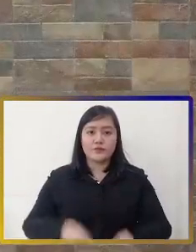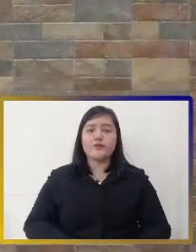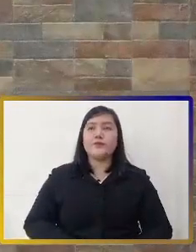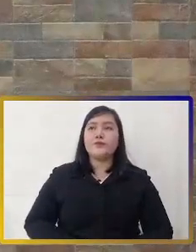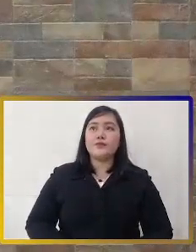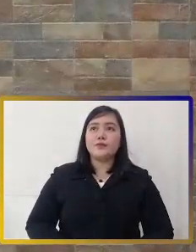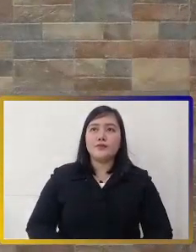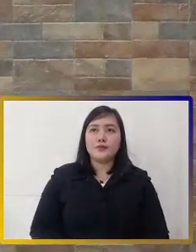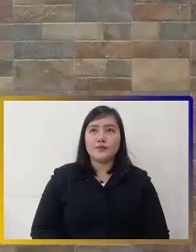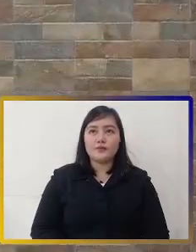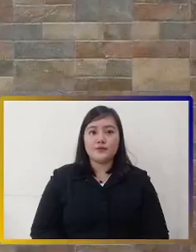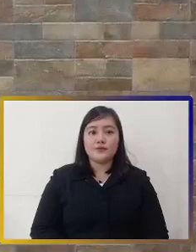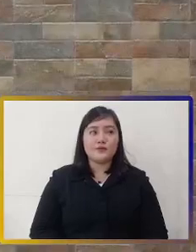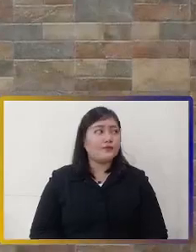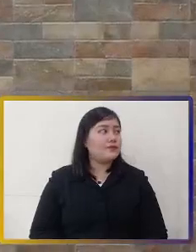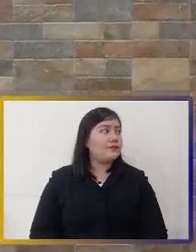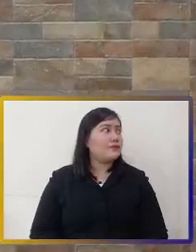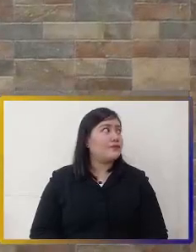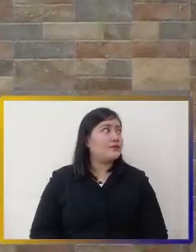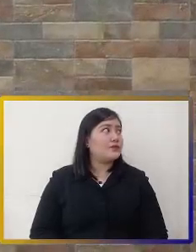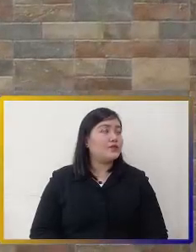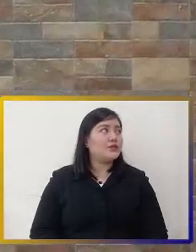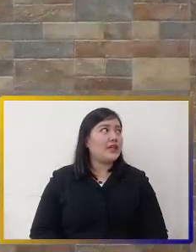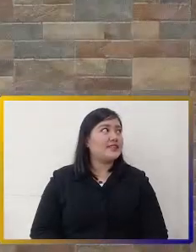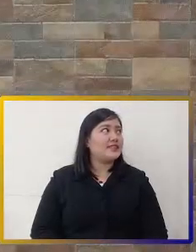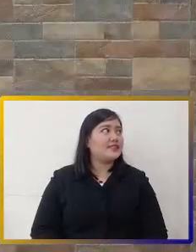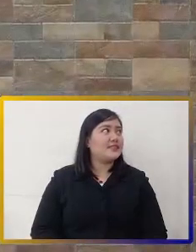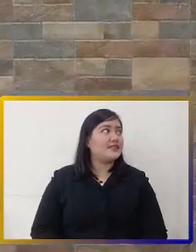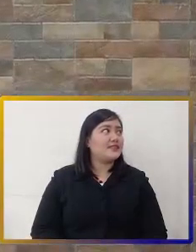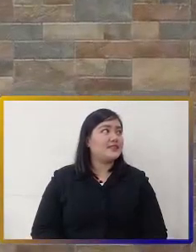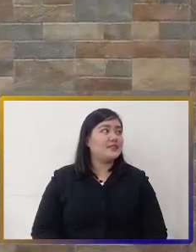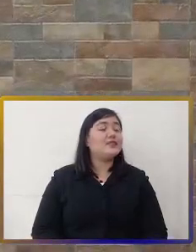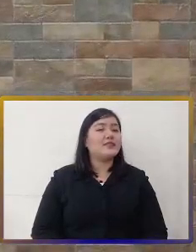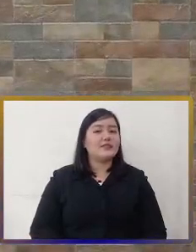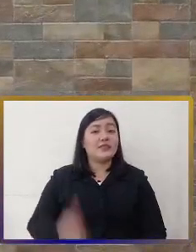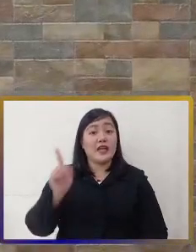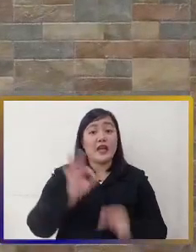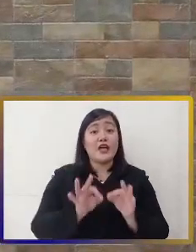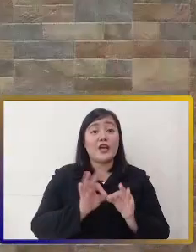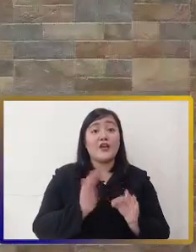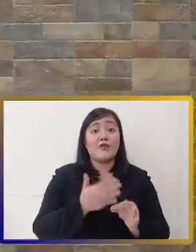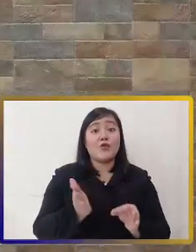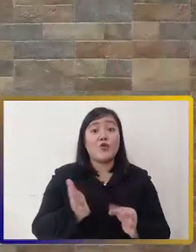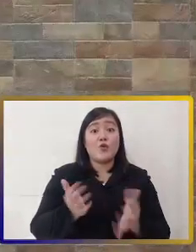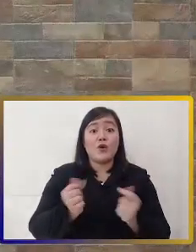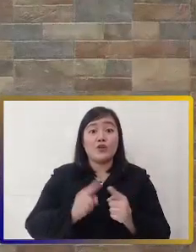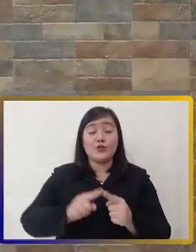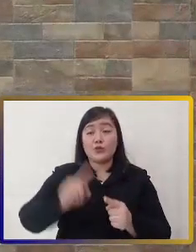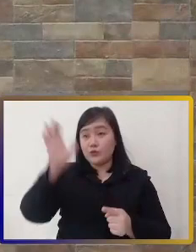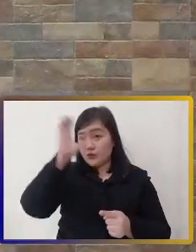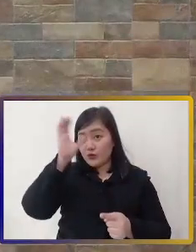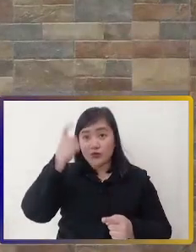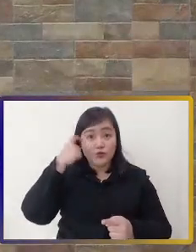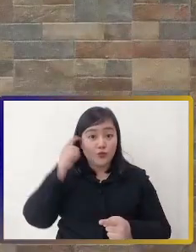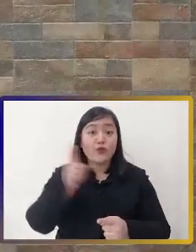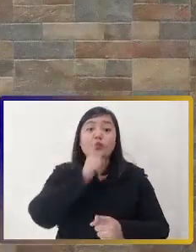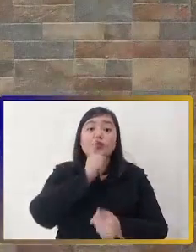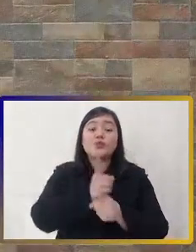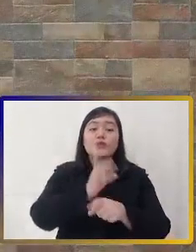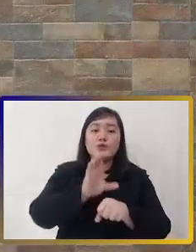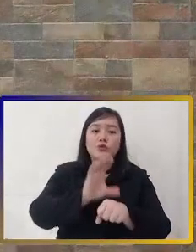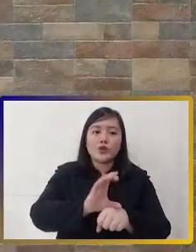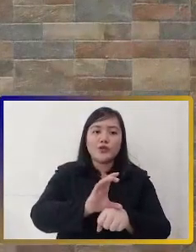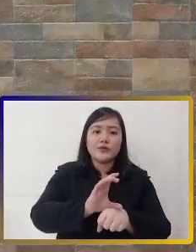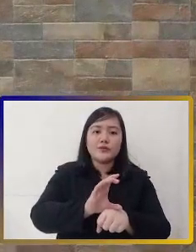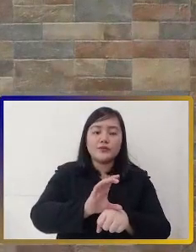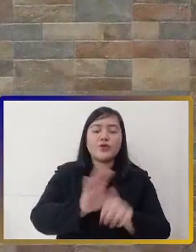tests na dapat yan yung basis. If you want to search for the true church, pumunta ka sa Biblia, at dyan natin